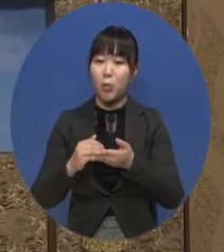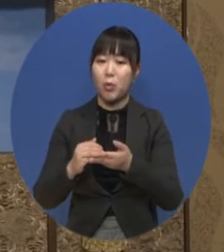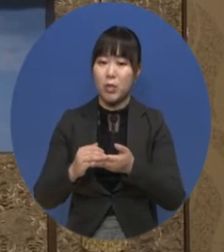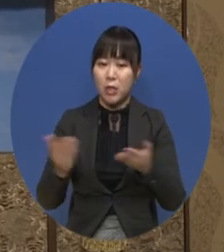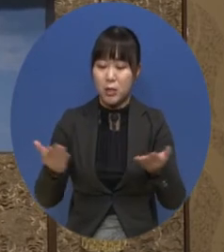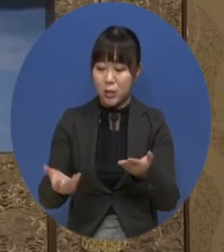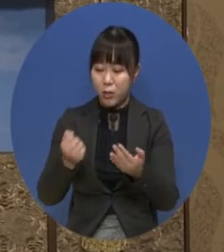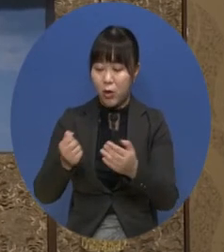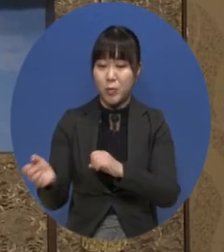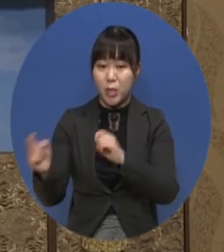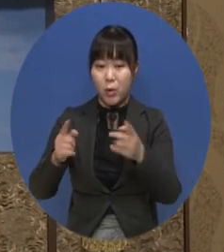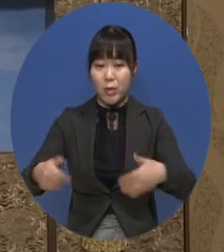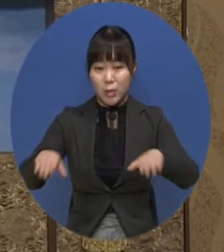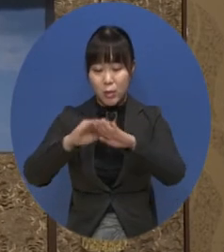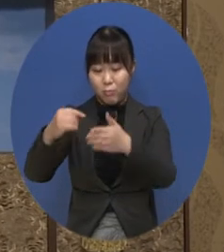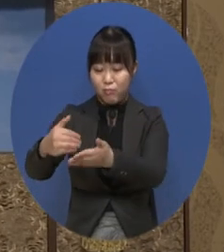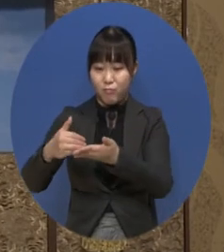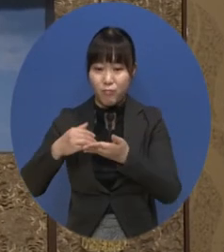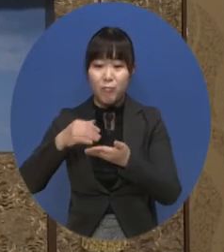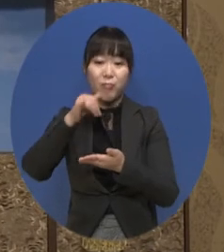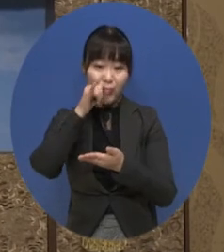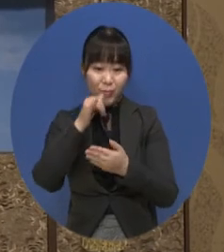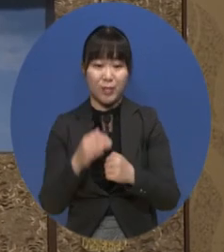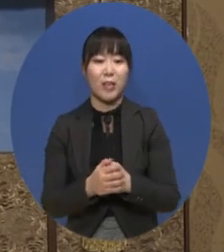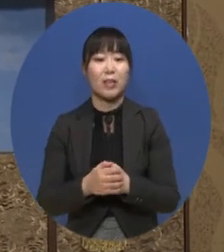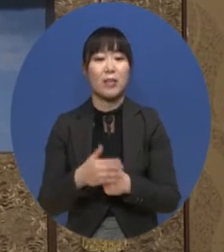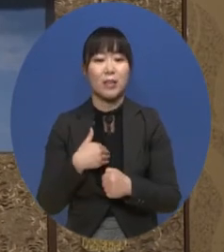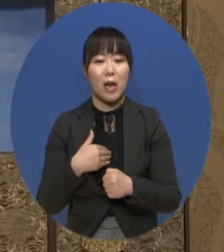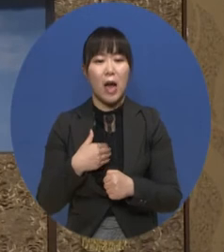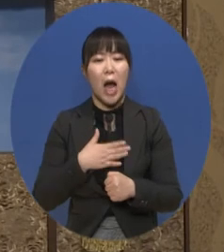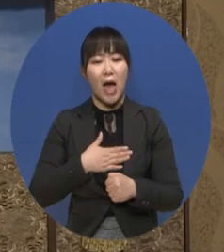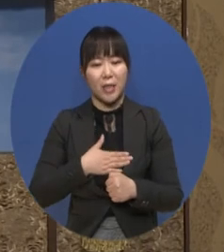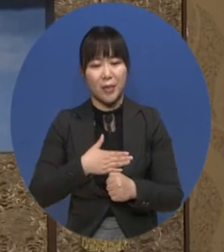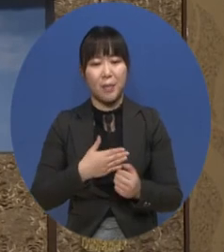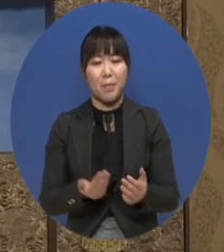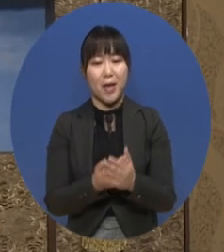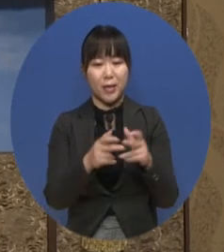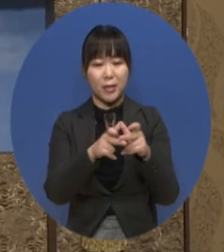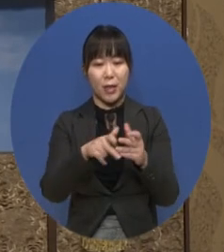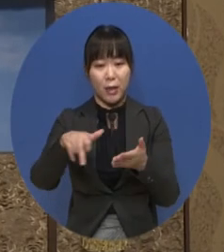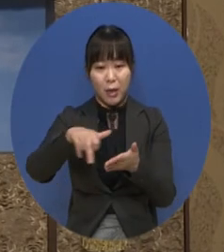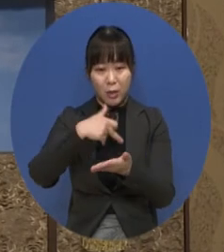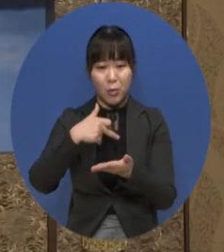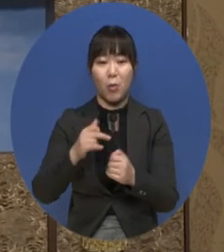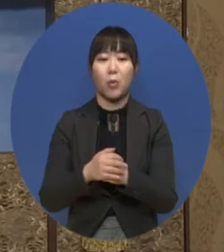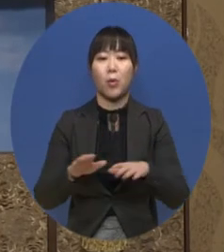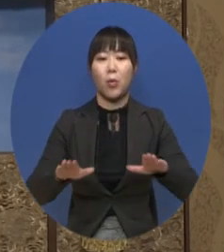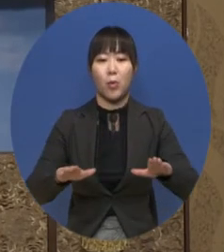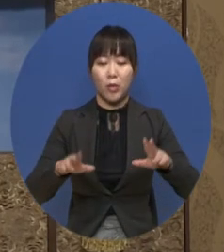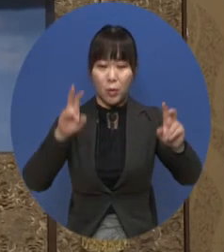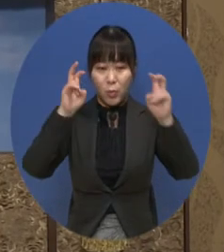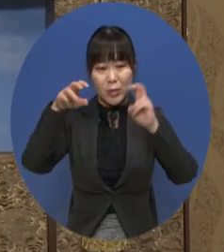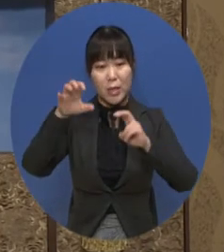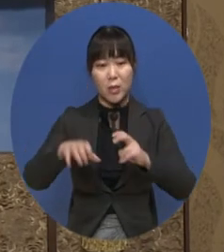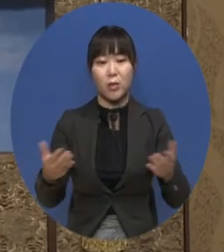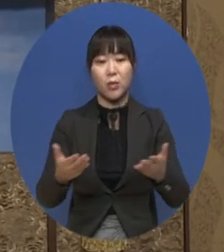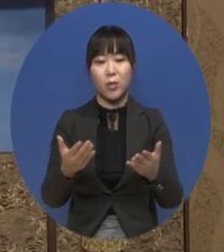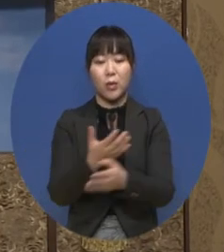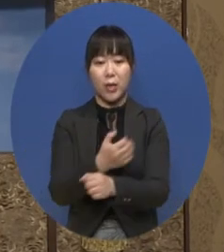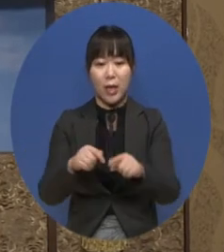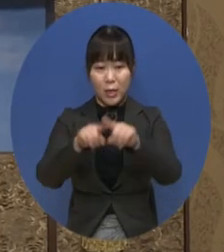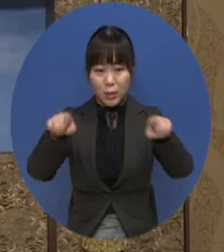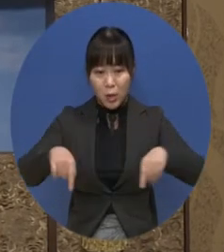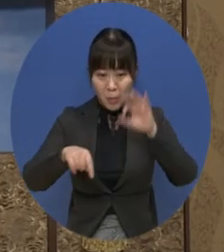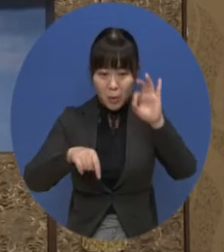네. 직업재활 시설에서도 신청하고 하는데 네. 제가 아는 잘 아는 발달장애인이 카톡으로 오늘 회사에서 근로계약서를